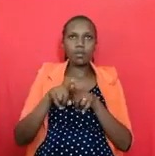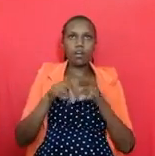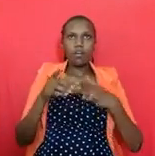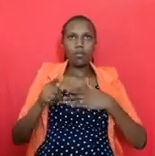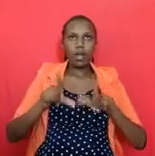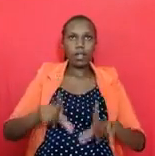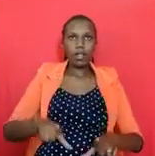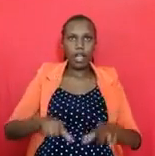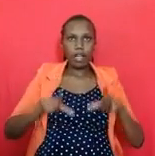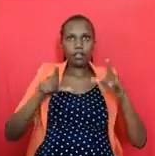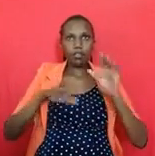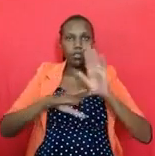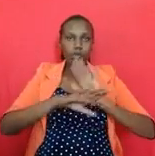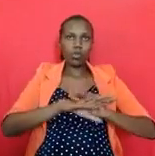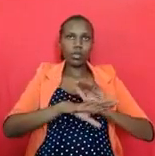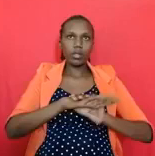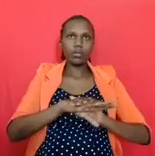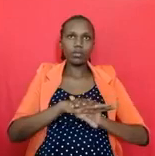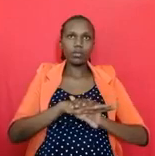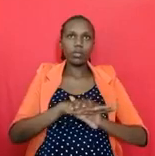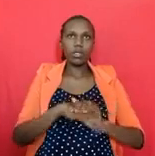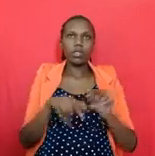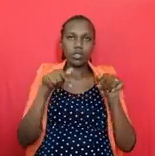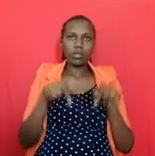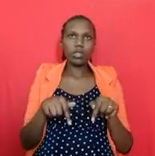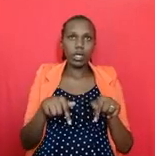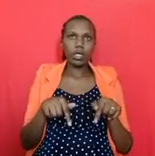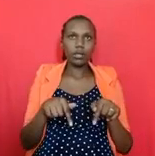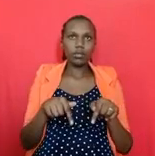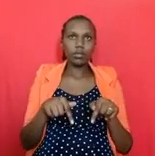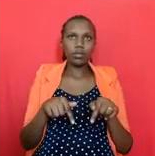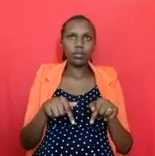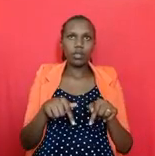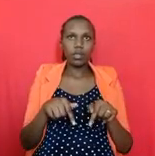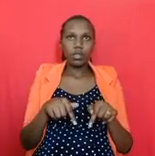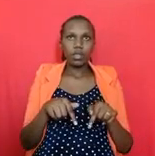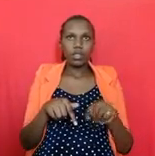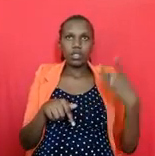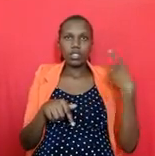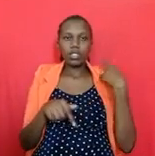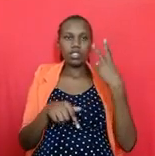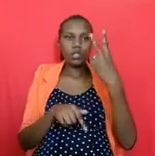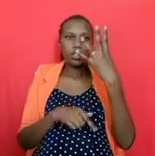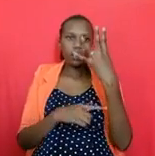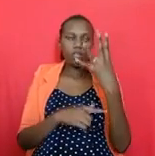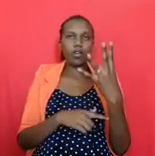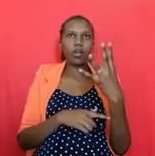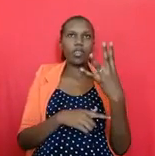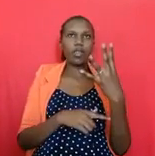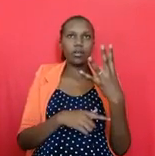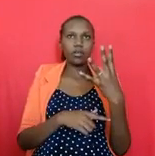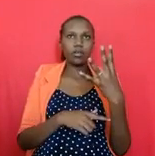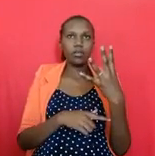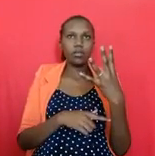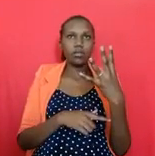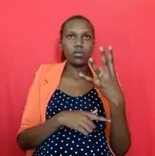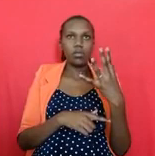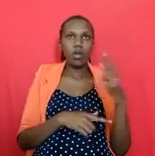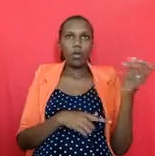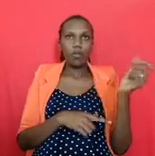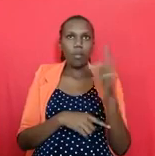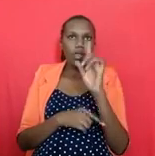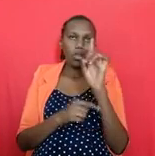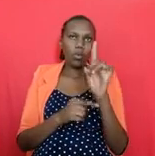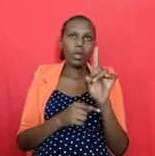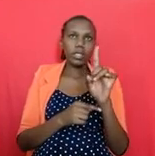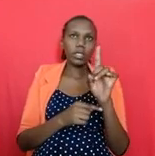muoyo wakwa mwega umuthi ni mweri 24 wa